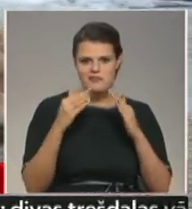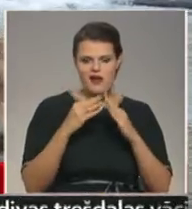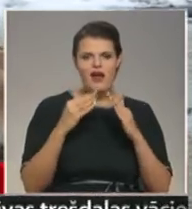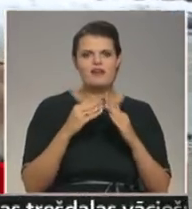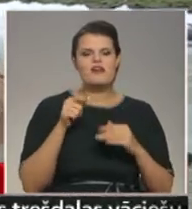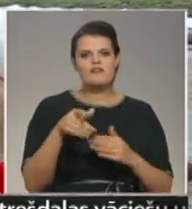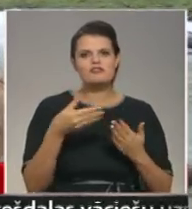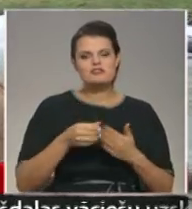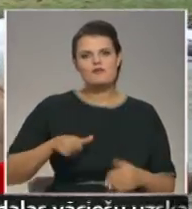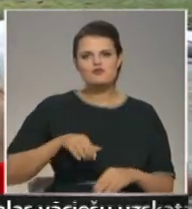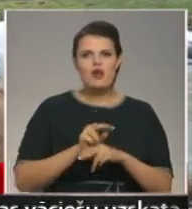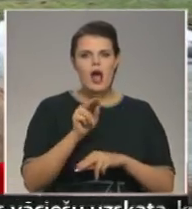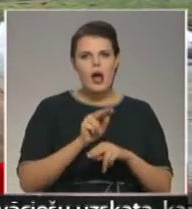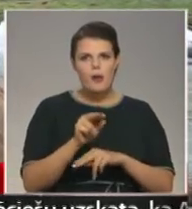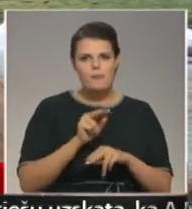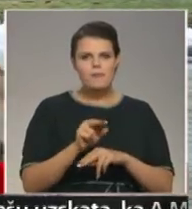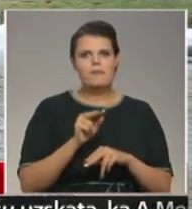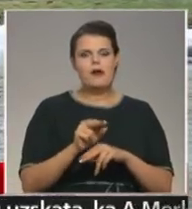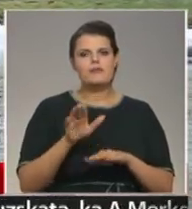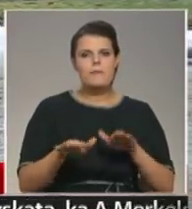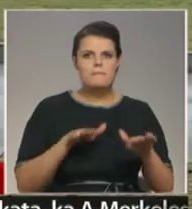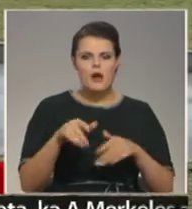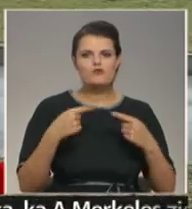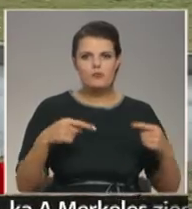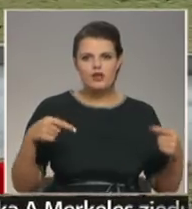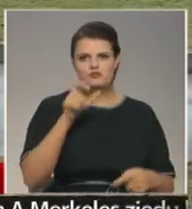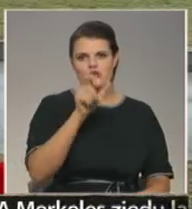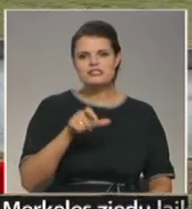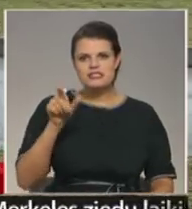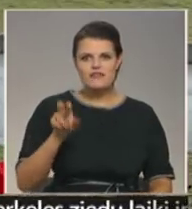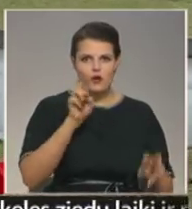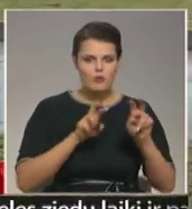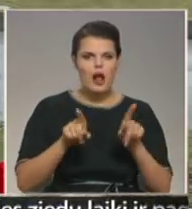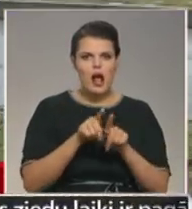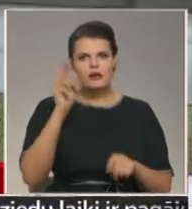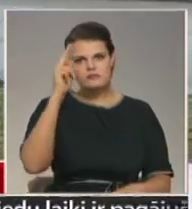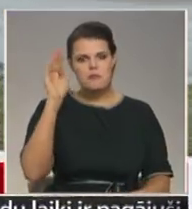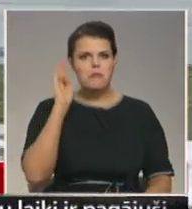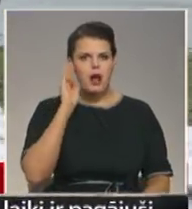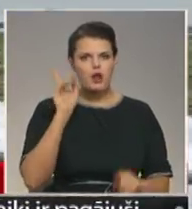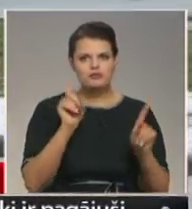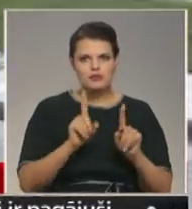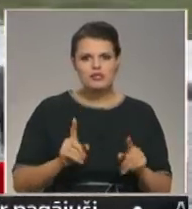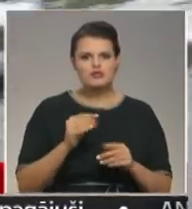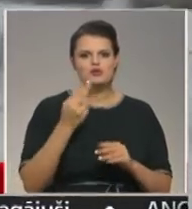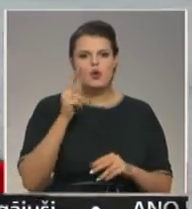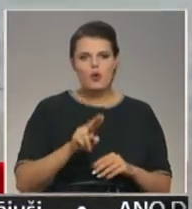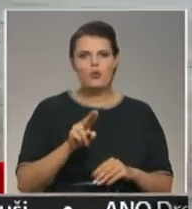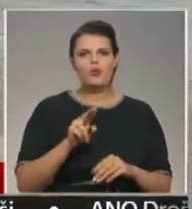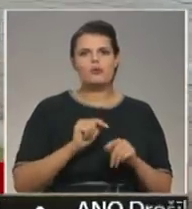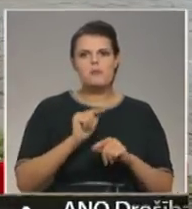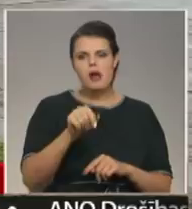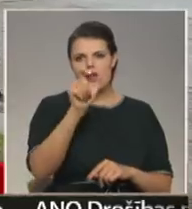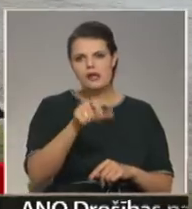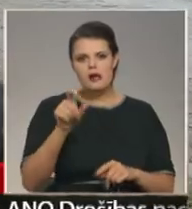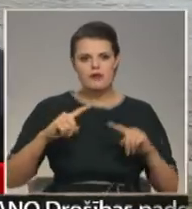Aprīnis savus suņus apmāca pēdu, priekšmetu un cilvēku meklēšanā. Tāpat suņi šeit apgūst paklausības elementus un likumpārkāpēju aizturēšanas